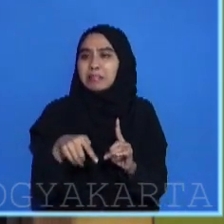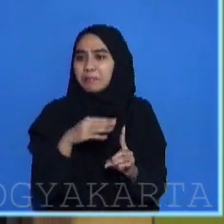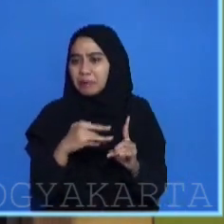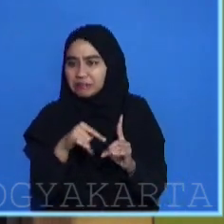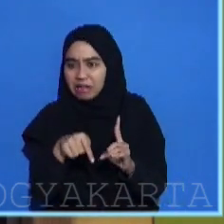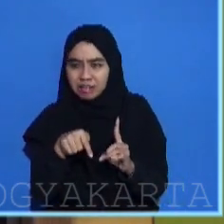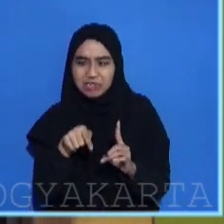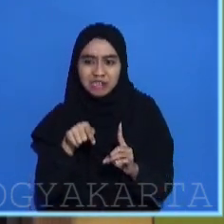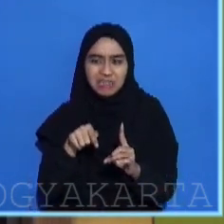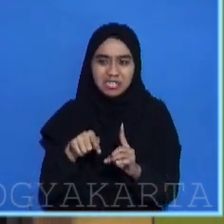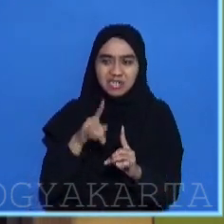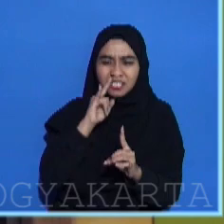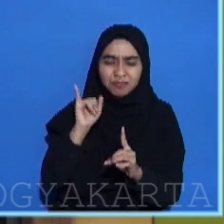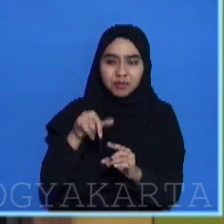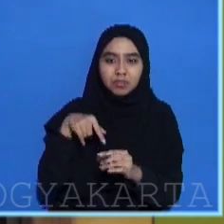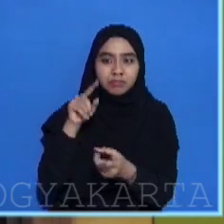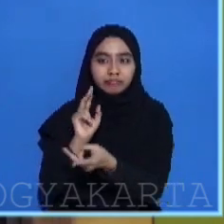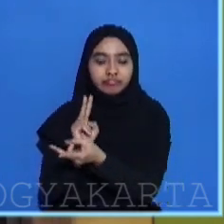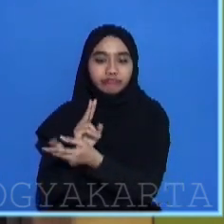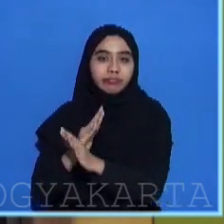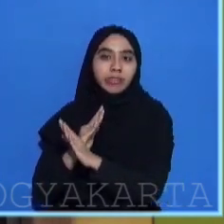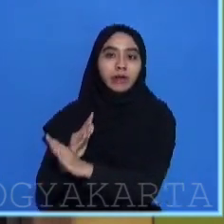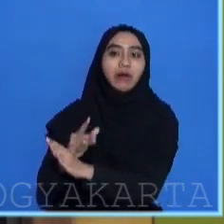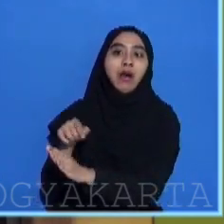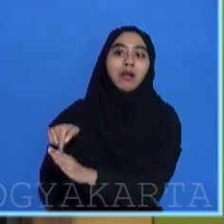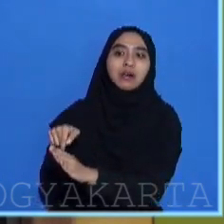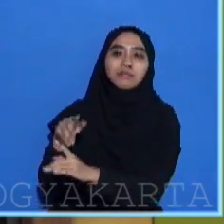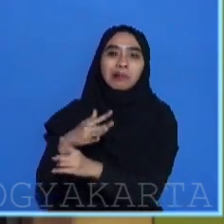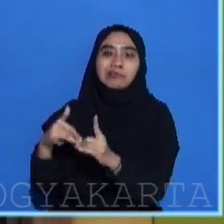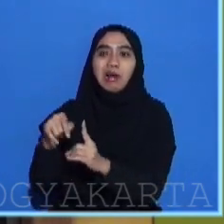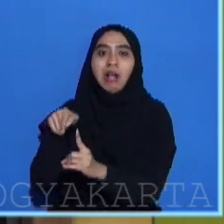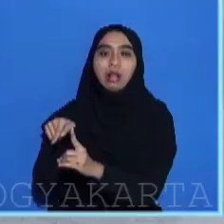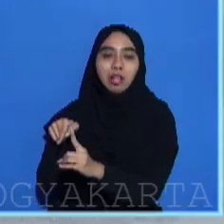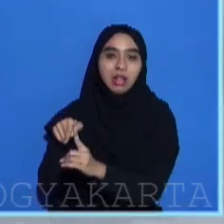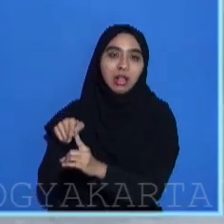oknum tersebut diduga menjalin hubungan terlarang dengan salah seorang